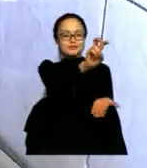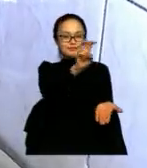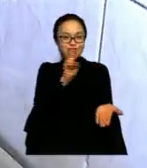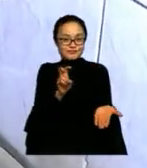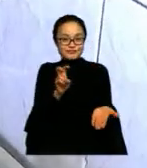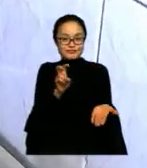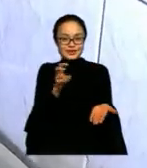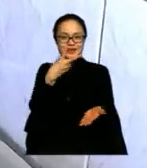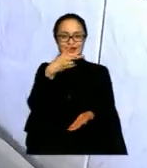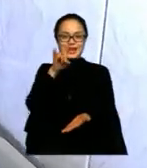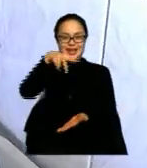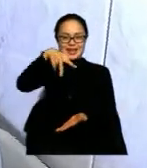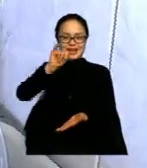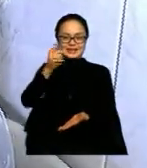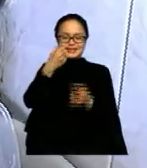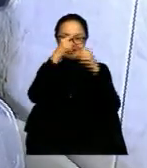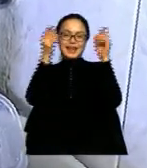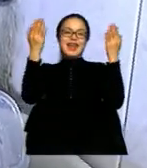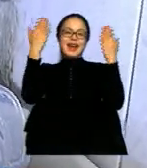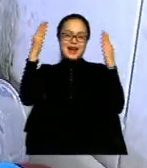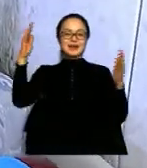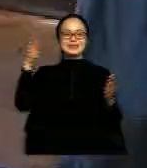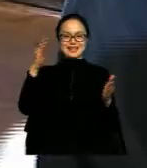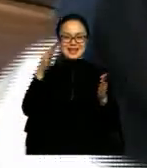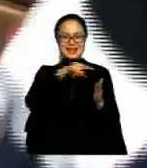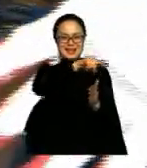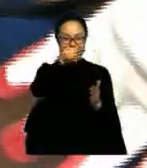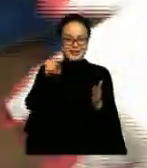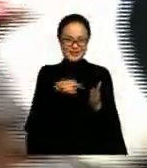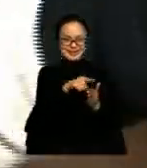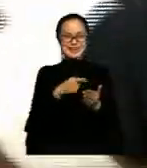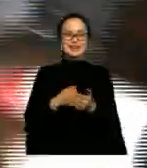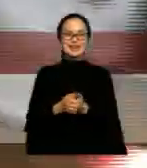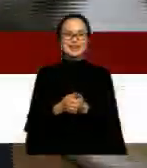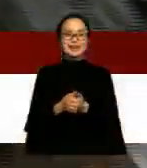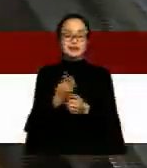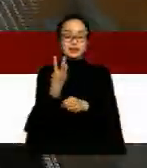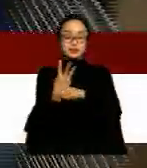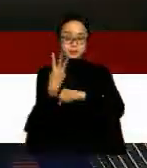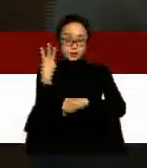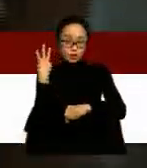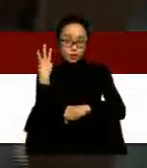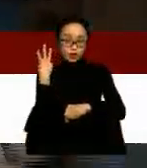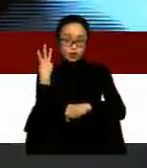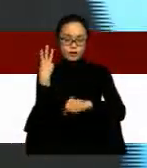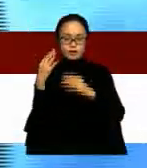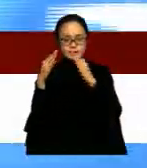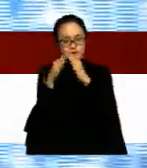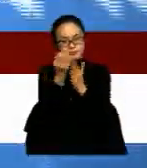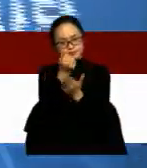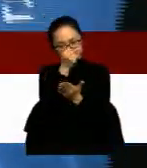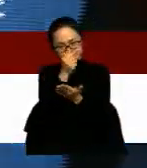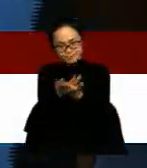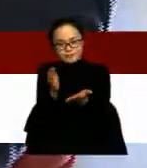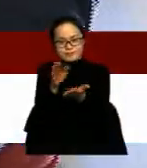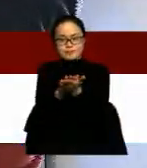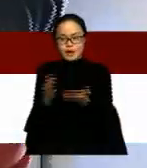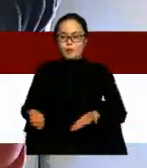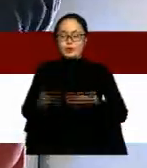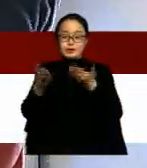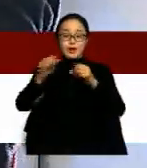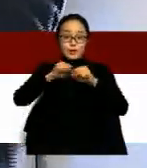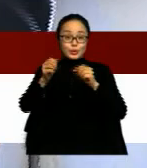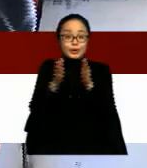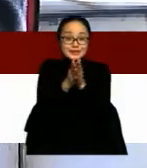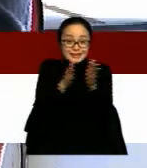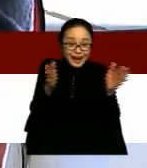대진대학교 국제자원봉사단 소속입니다. 3년 전 주거환경 개선 사업을 처음 시작한 이후 매월 한